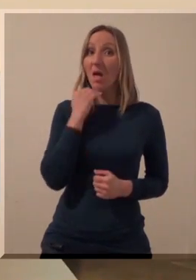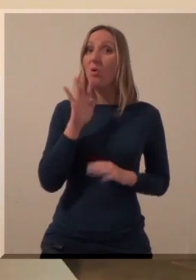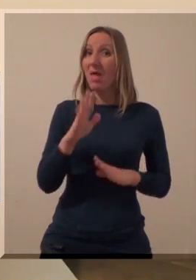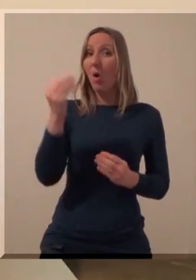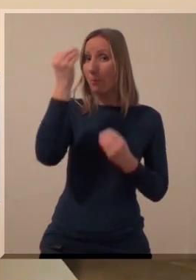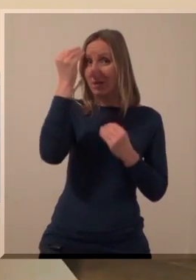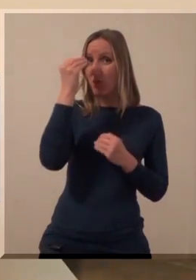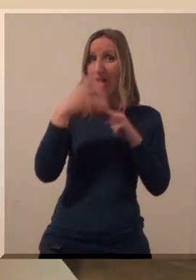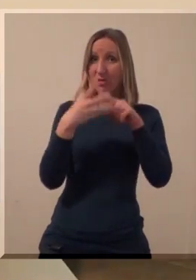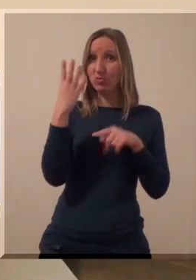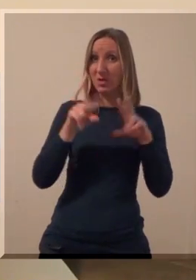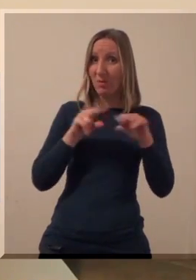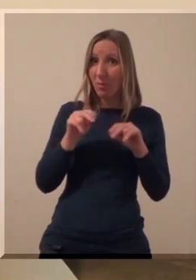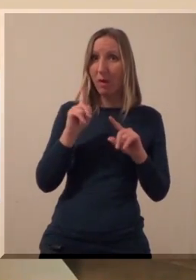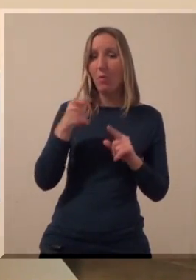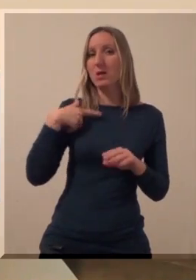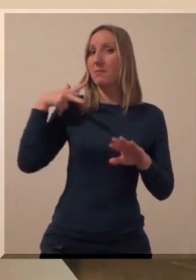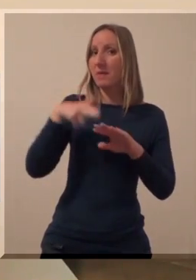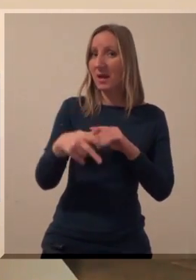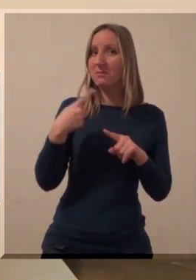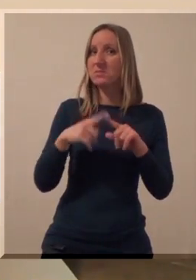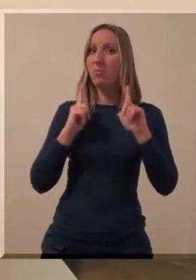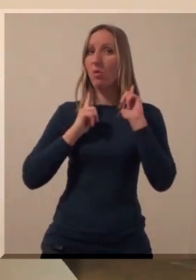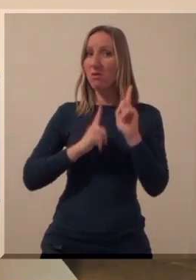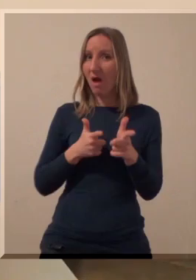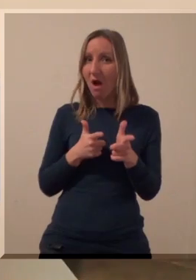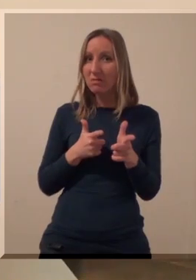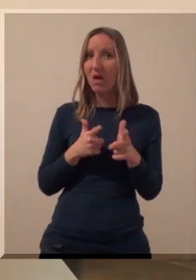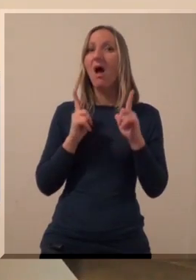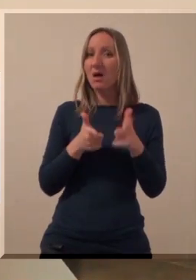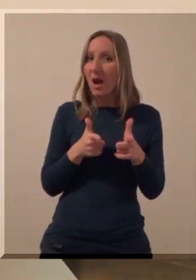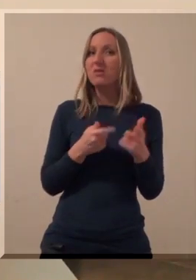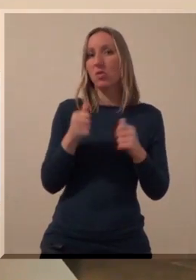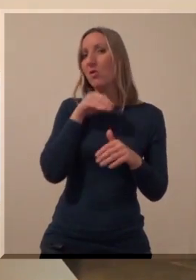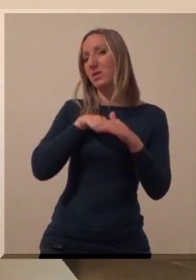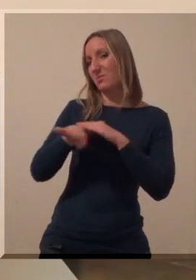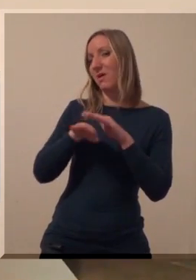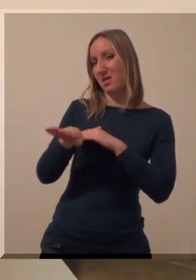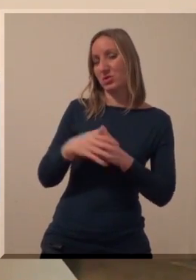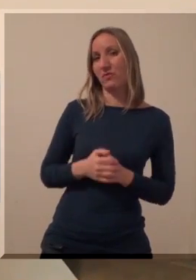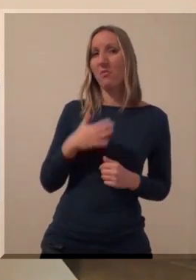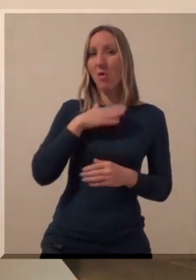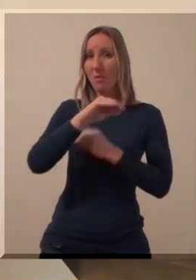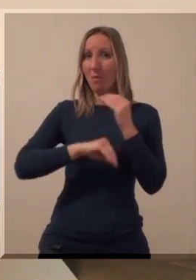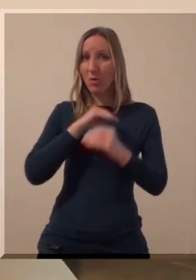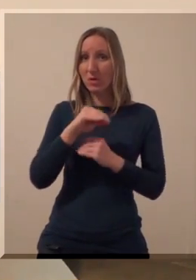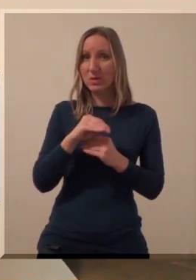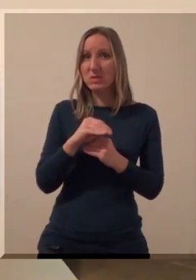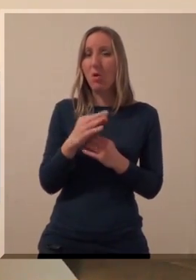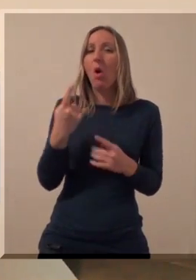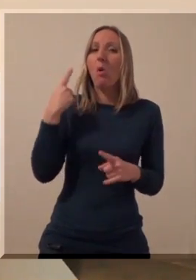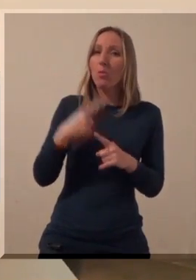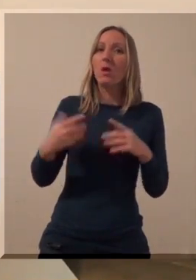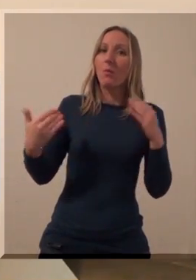tako obrazovanje, morala sam jedno vreme da prekinem jer je došao rat, a rat je doneo i izbeglištvo. Moja porodica